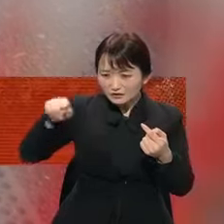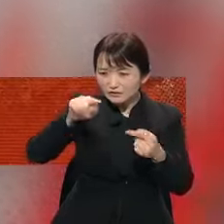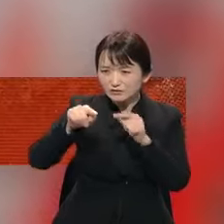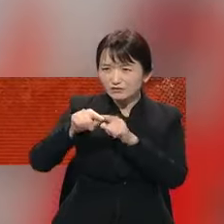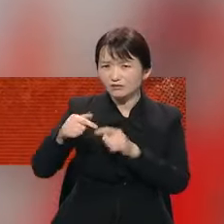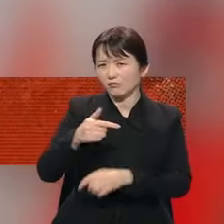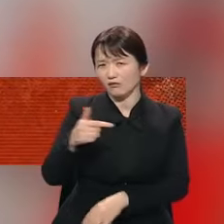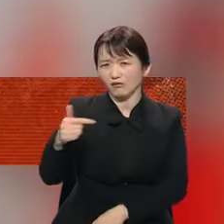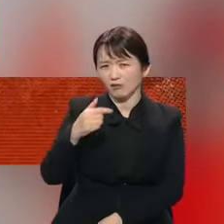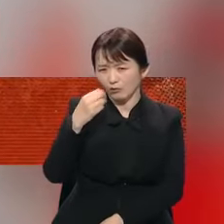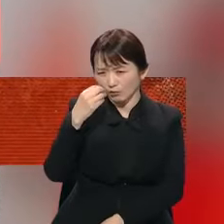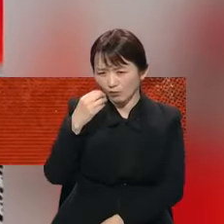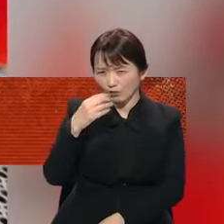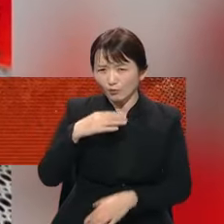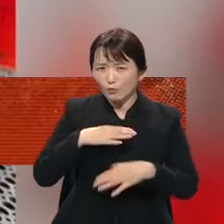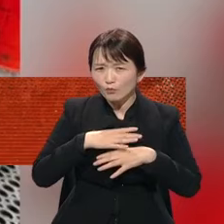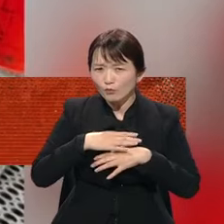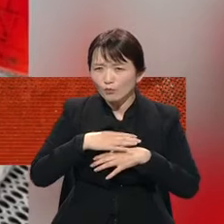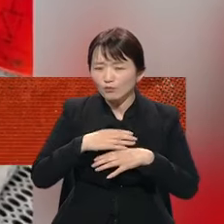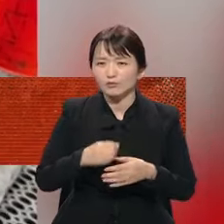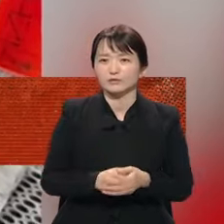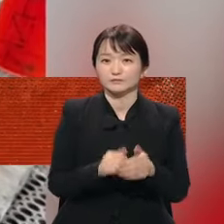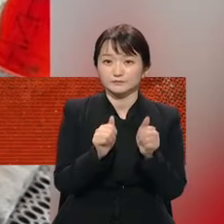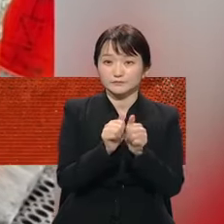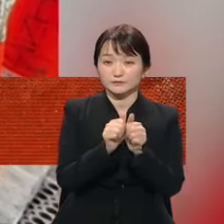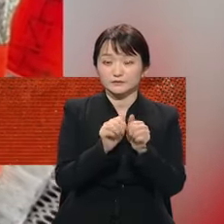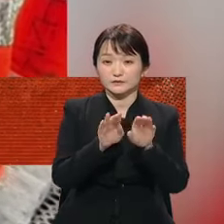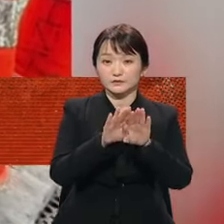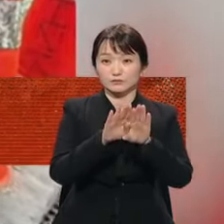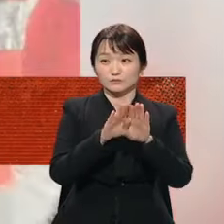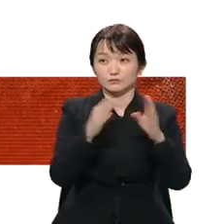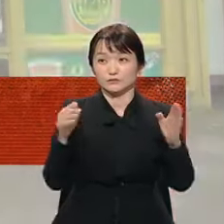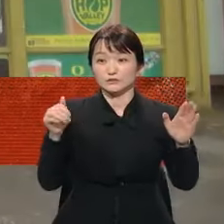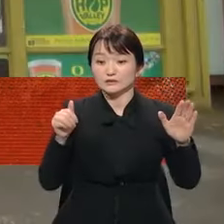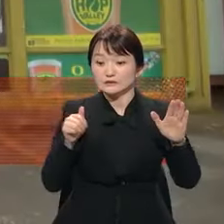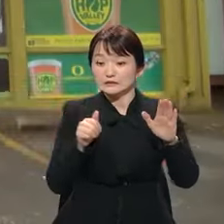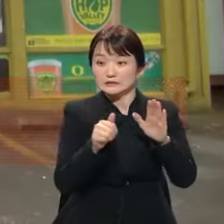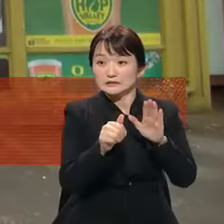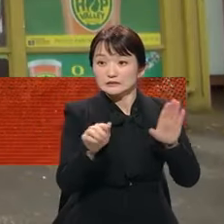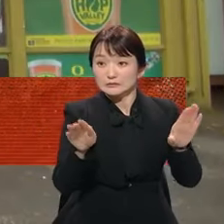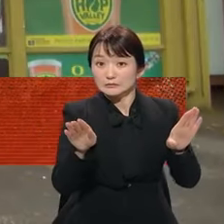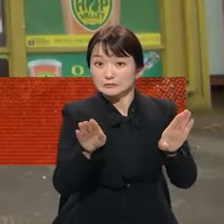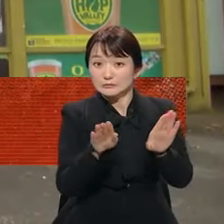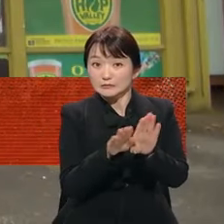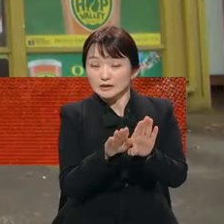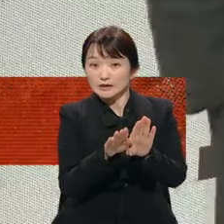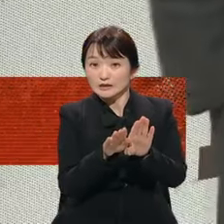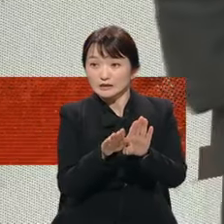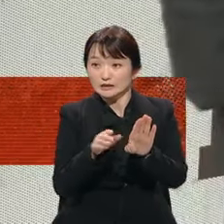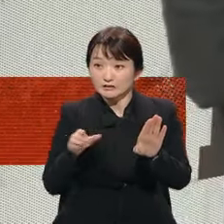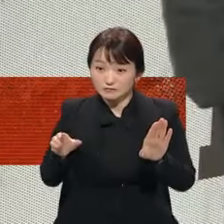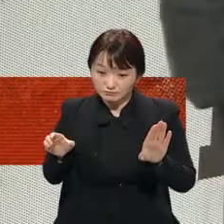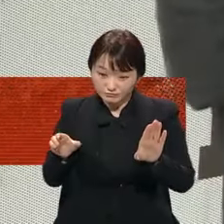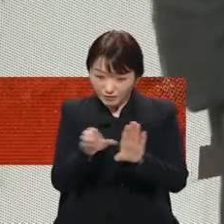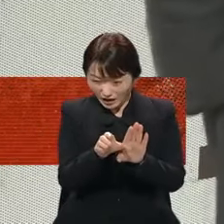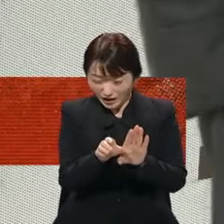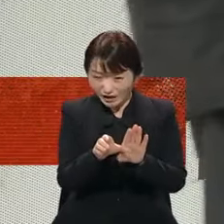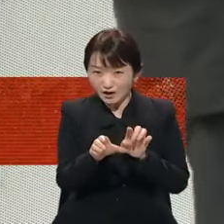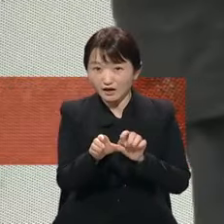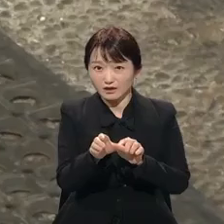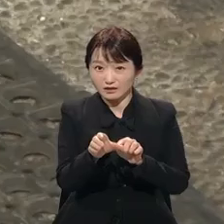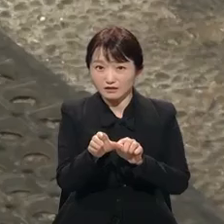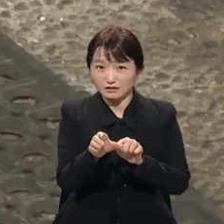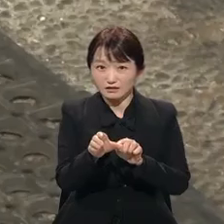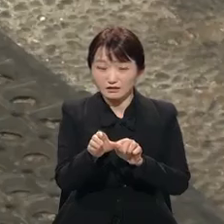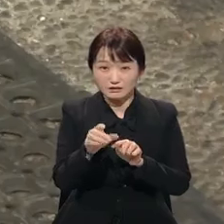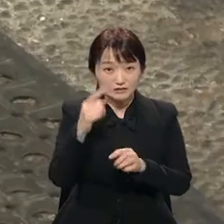크기가 어마무시하죠. 이 톱날은 남성이 들어간 문 바로 옆에 무려 60cm 깊이로 푹 박혔습니다.